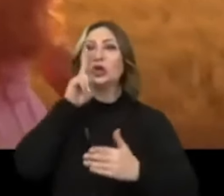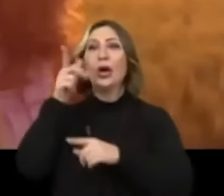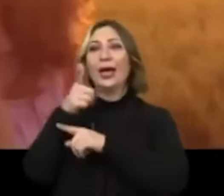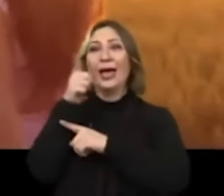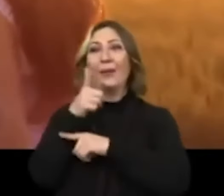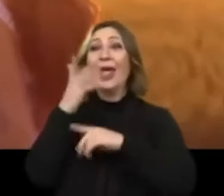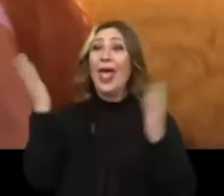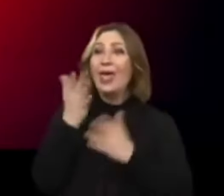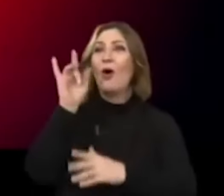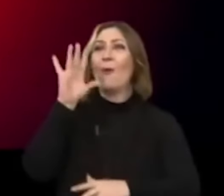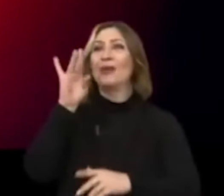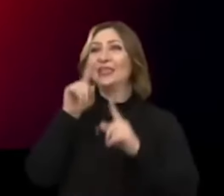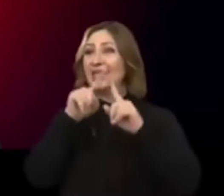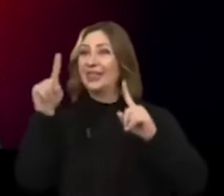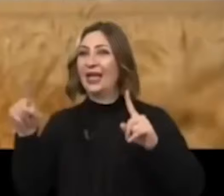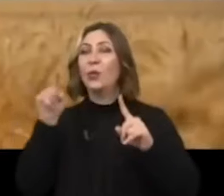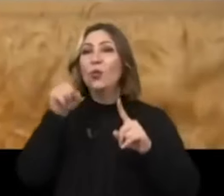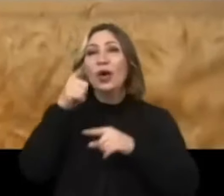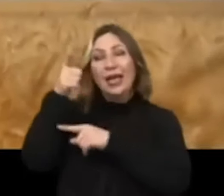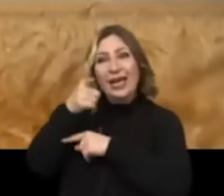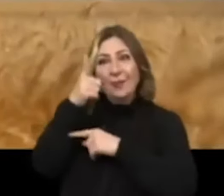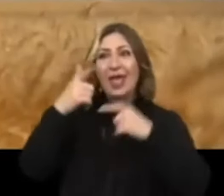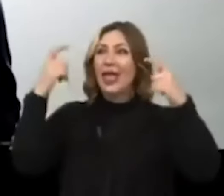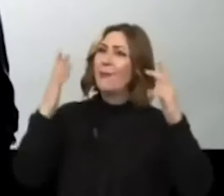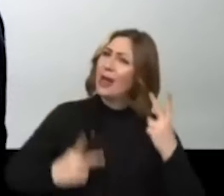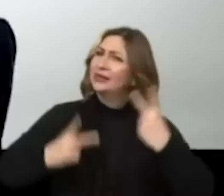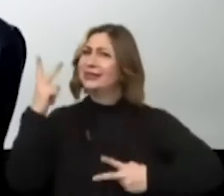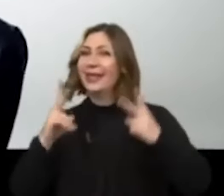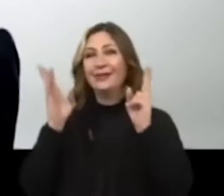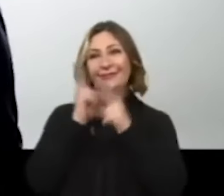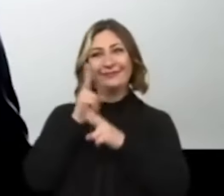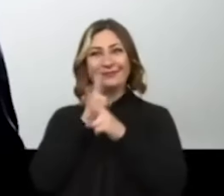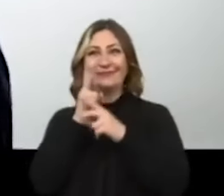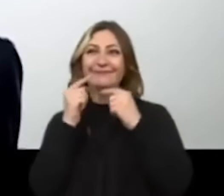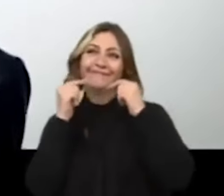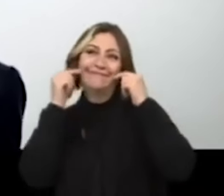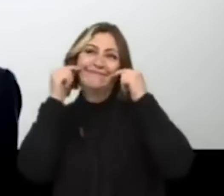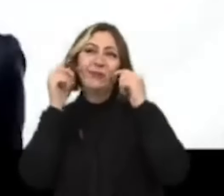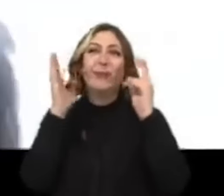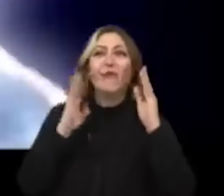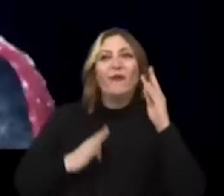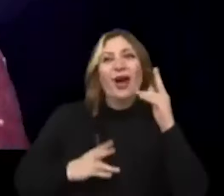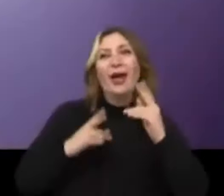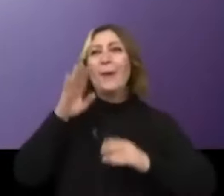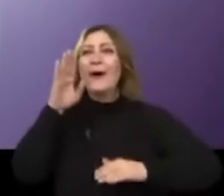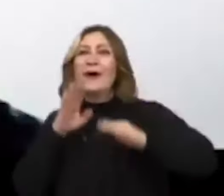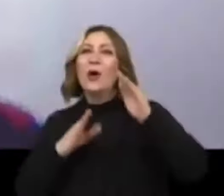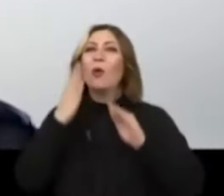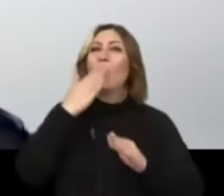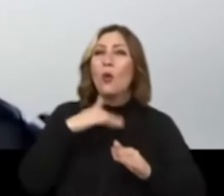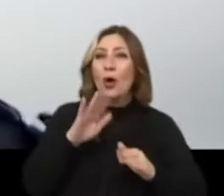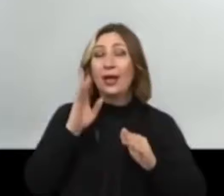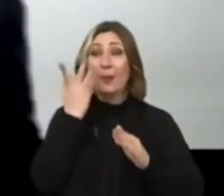klibin Hey 15'liye dek. Bu klipte yer yer gülümsemeye yakınsayan belli belirsiz kas hareketleri tespit